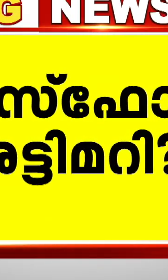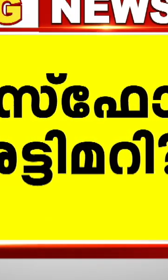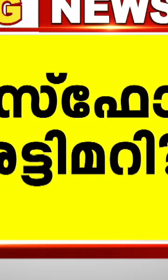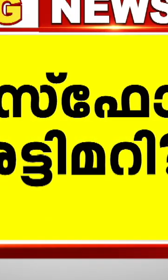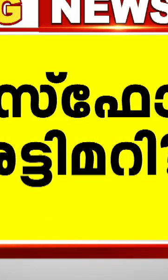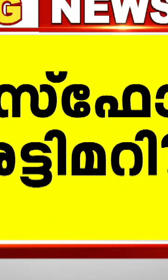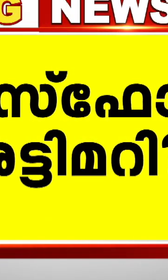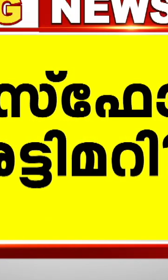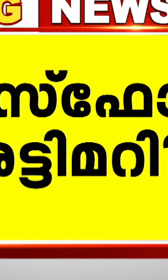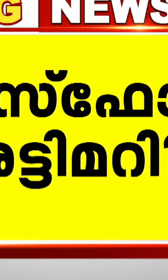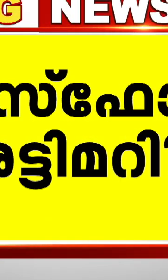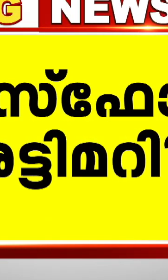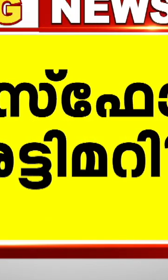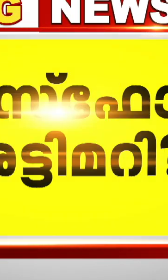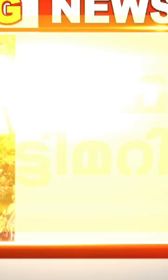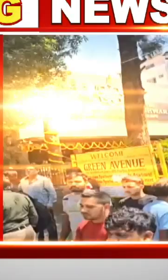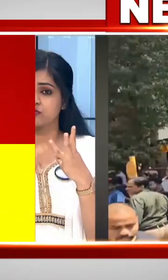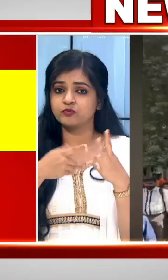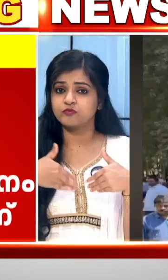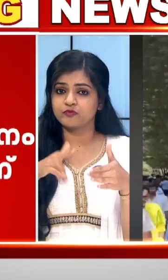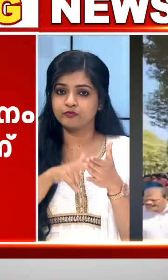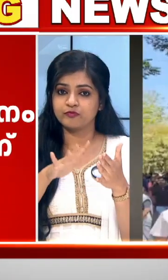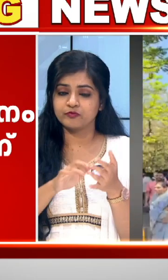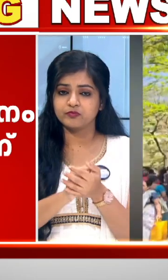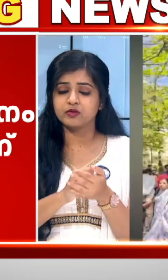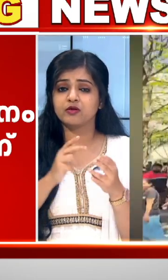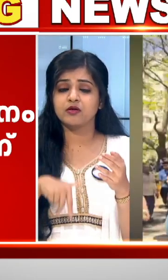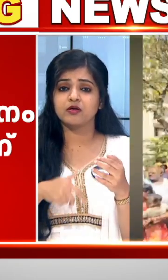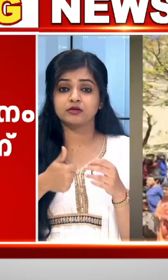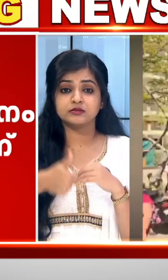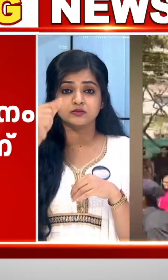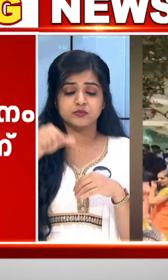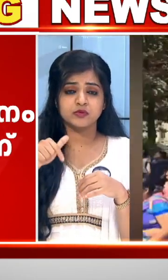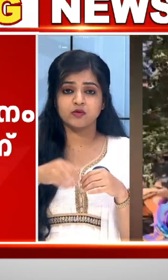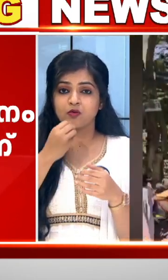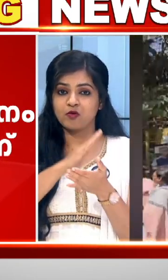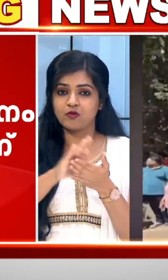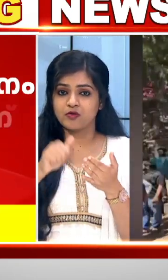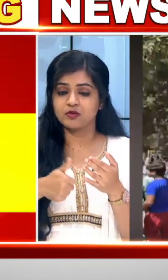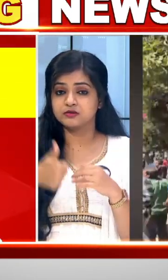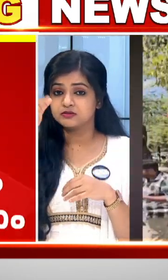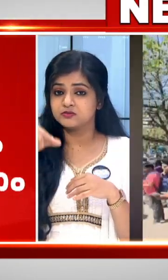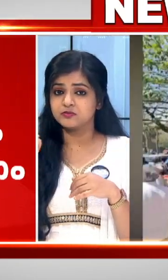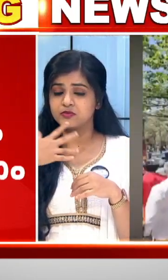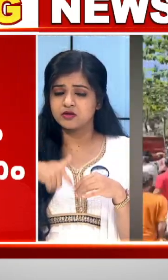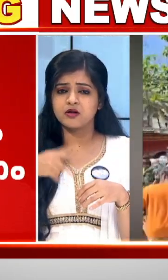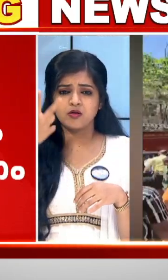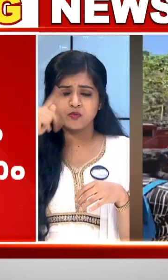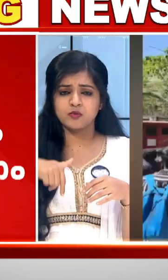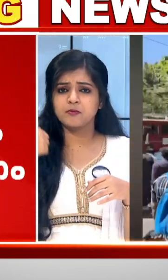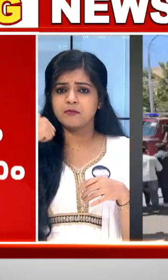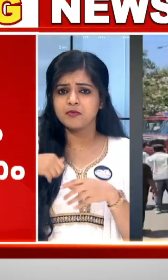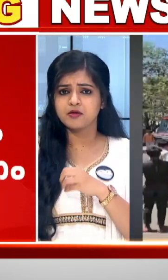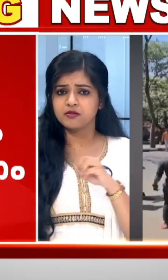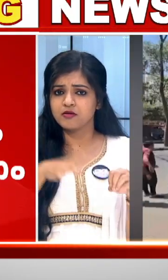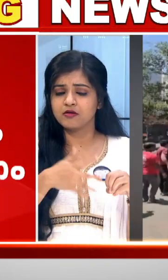ചില കാര്യങ്ങൾ കൂടി വരുന്നുണ്ട്. അത് സ്വാഭാവികമായും അവിടെയുള്ള ഉടമ പോലും, അതായത് ഈ ഹോട്ടലിൻ്റെ ഉടമ പോലും പറയുന്നത് അവിടെ ഒരു ദുരൂഹ സാഹചര്യത്തിൽ ബാഗ് ഉണ്ടായിരുന്നു, ഈ